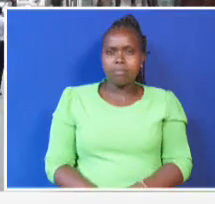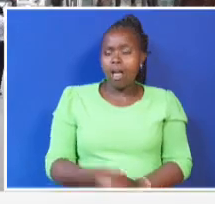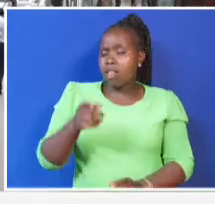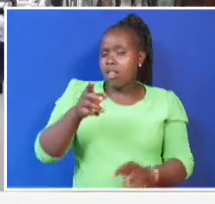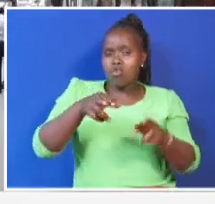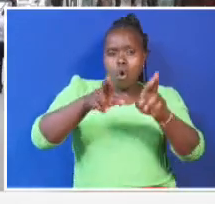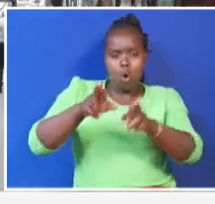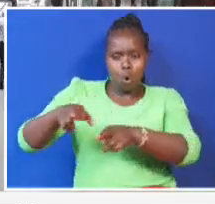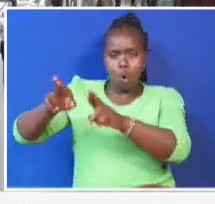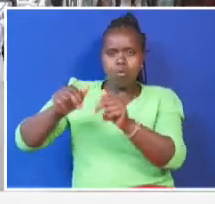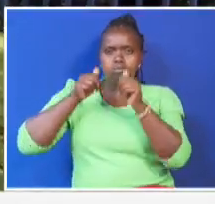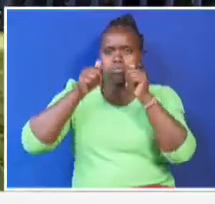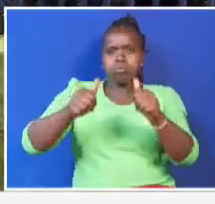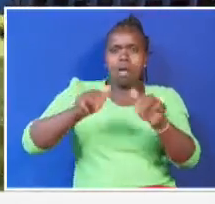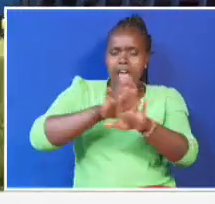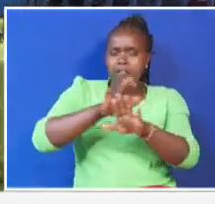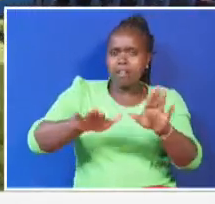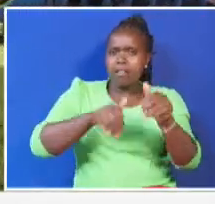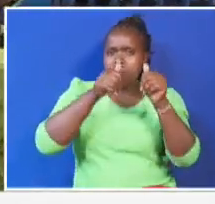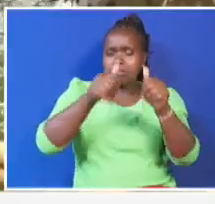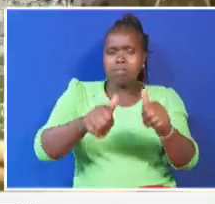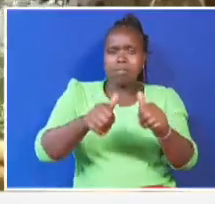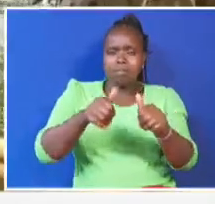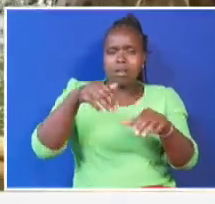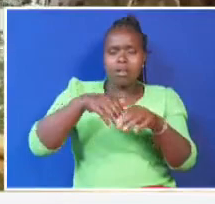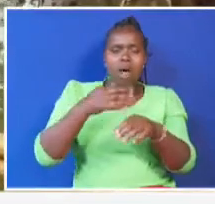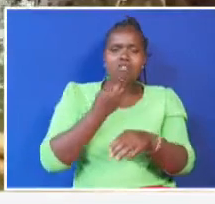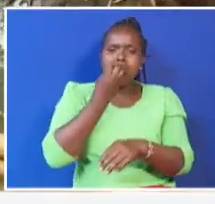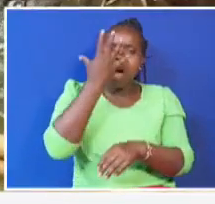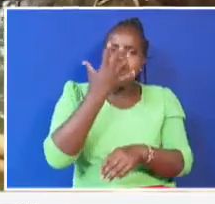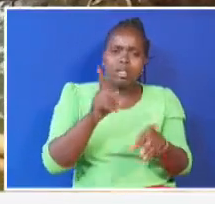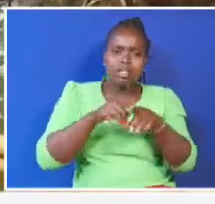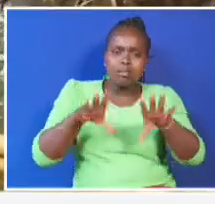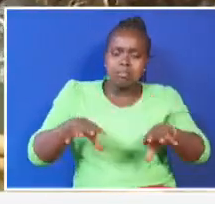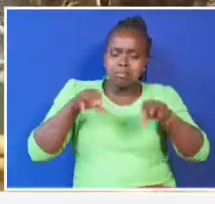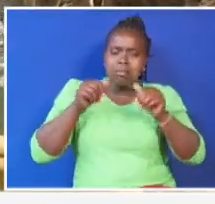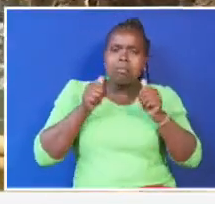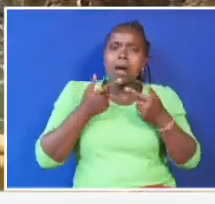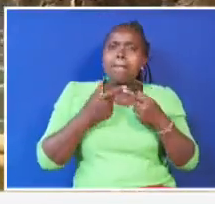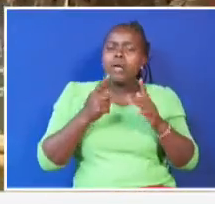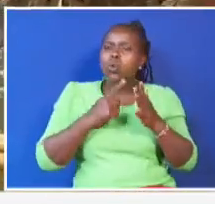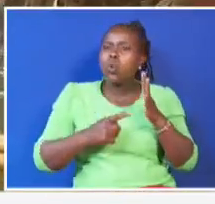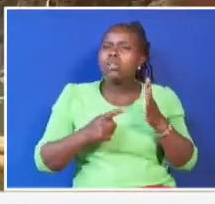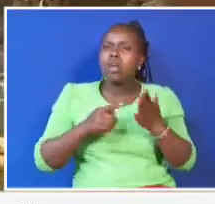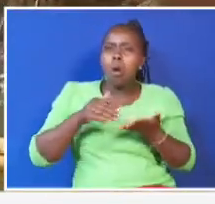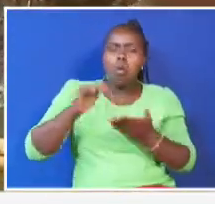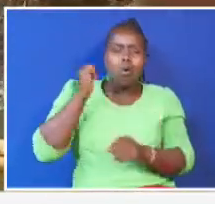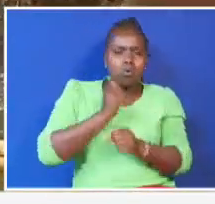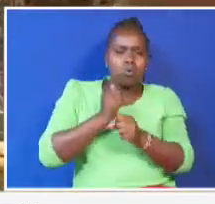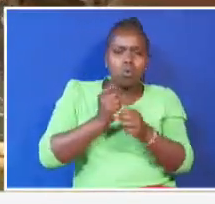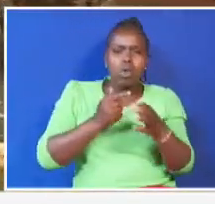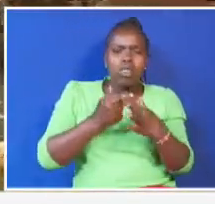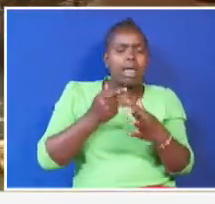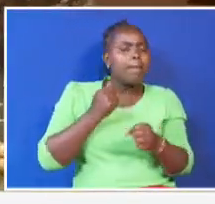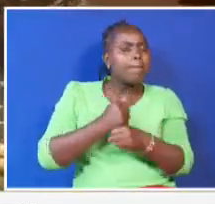Baraste ziko sawa, mandhari yameimarishwa kwa kupandwa maua na nyasi safi, lakini je, ni kipi zaidi kifanywe ili kulifanya